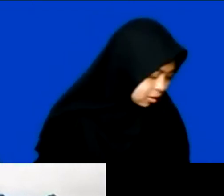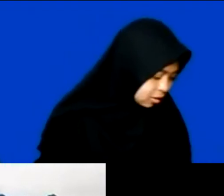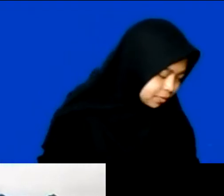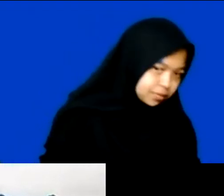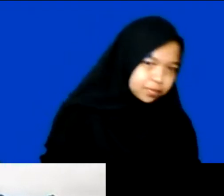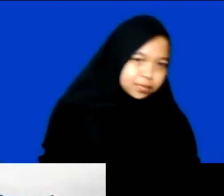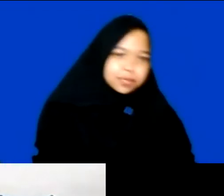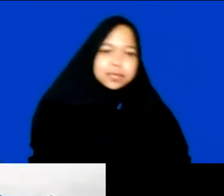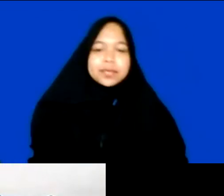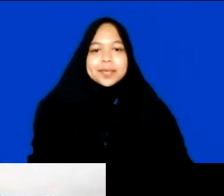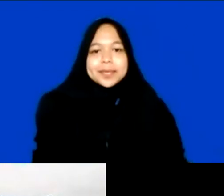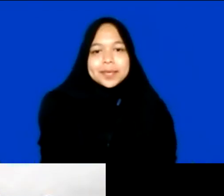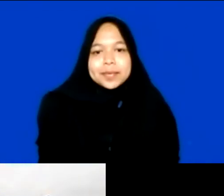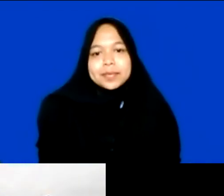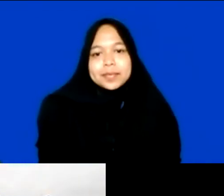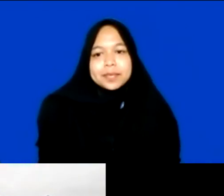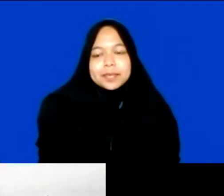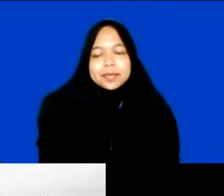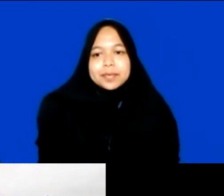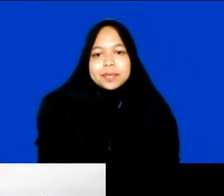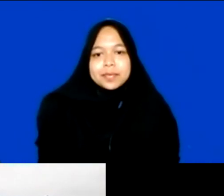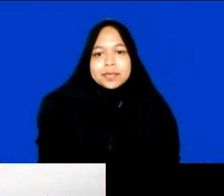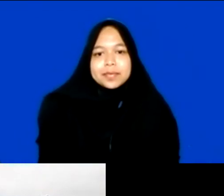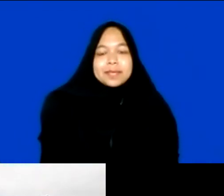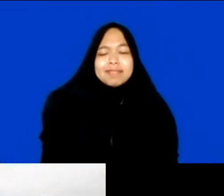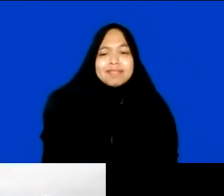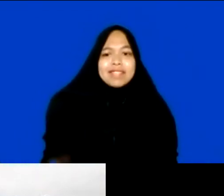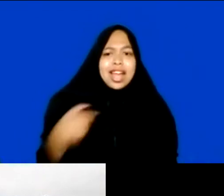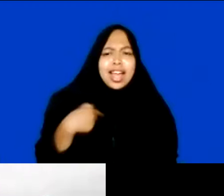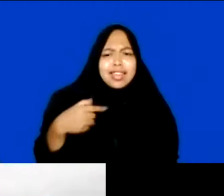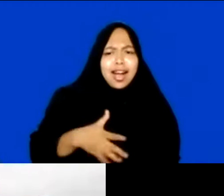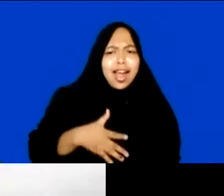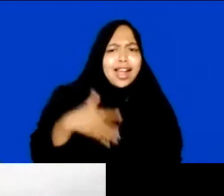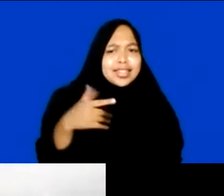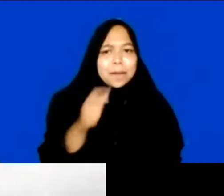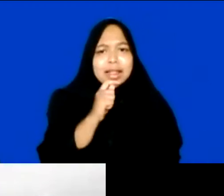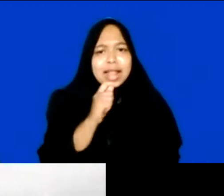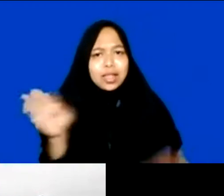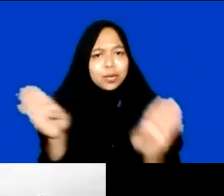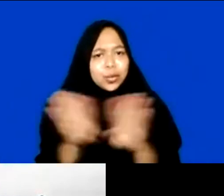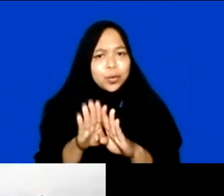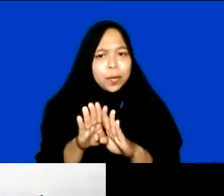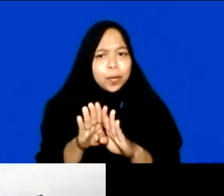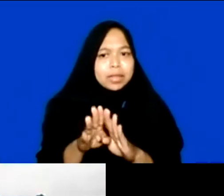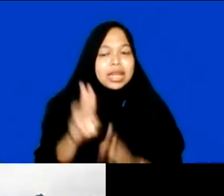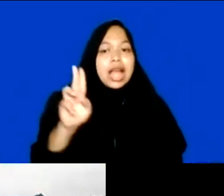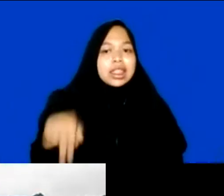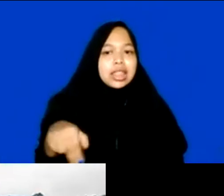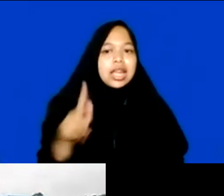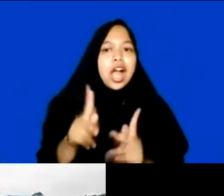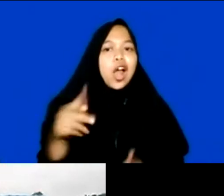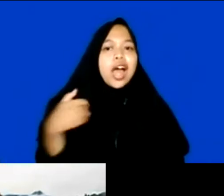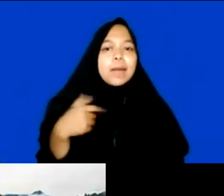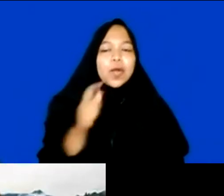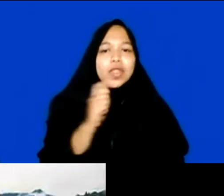Mas Sugeng, mohon maaf. Oke, sepertinya untuk pertanyaan kita stop dulu. Mungkin nanti kalau memang ada yang mau ingin ditanyakan